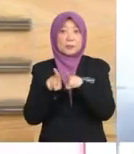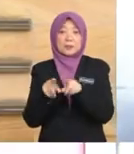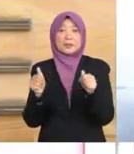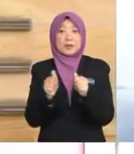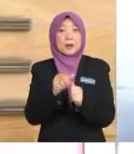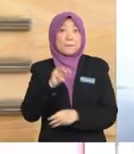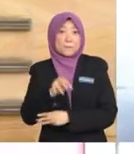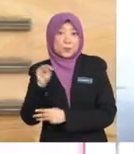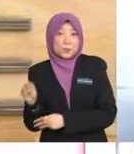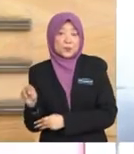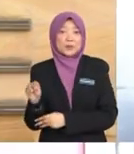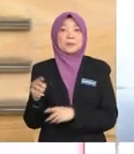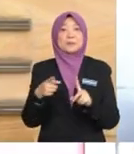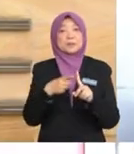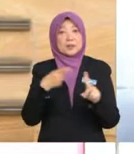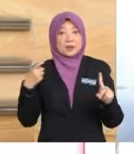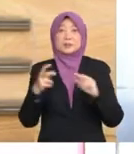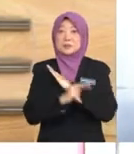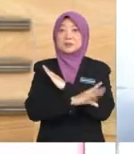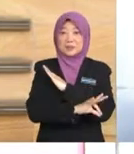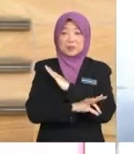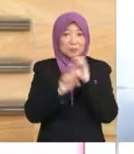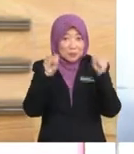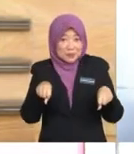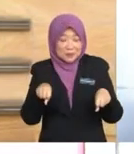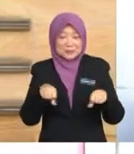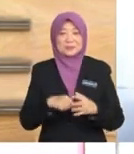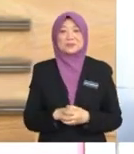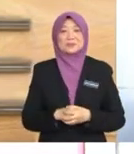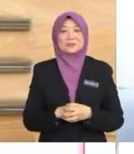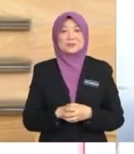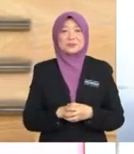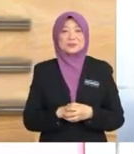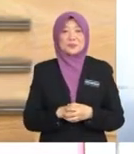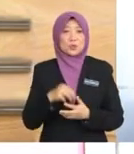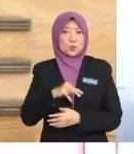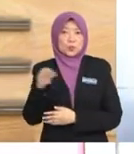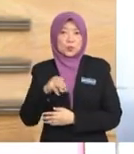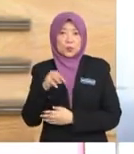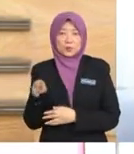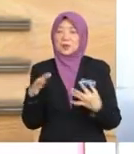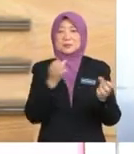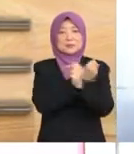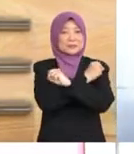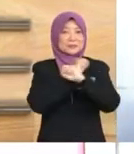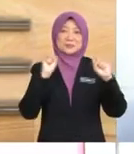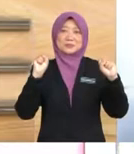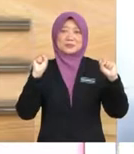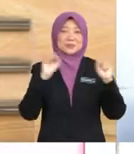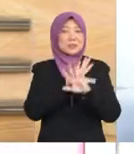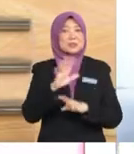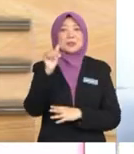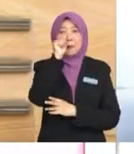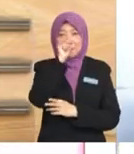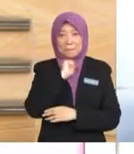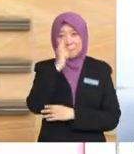cikgu? Boleh. Nampaknya murid-murid pun dah bersedia untuk bersama kita dan tak sabar